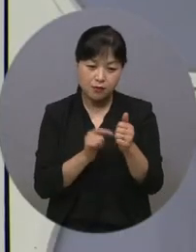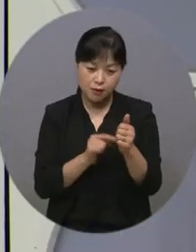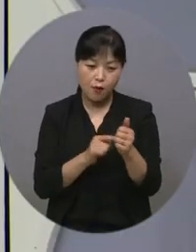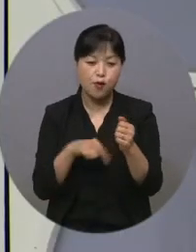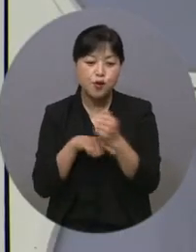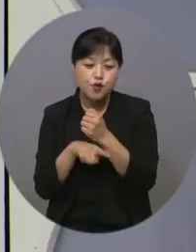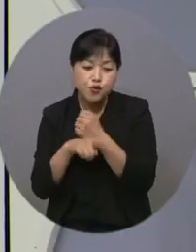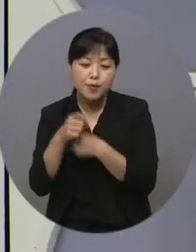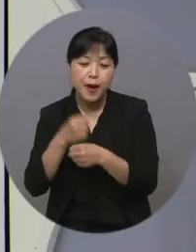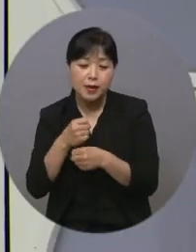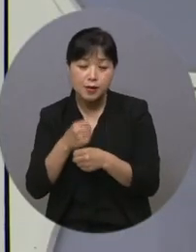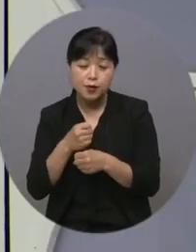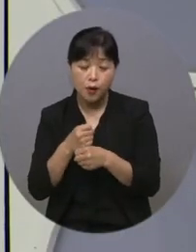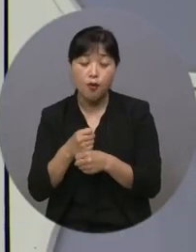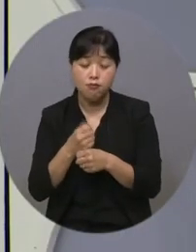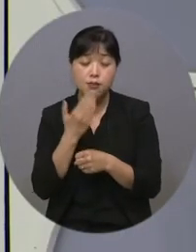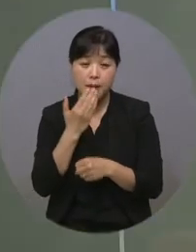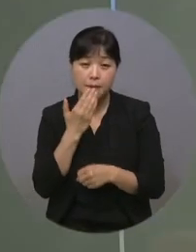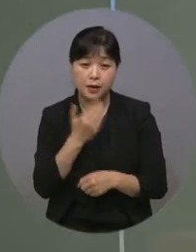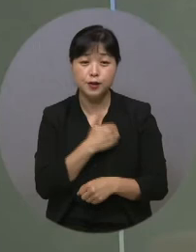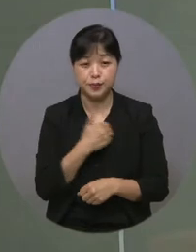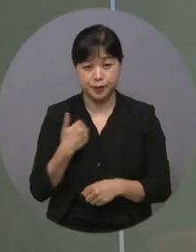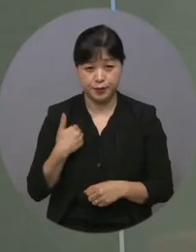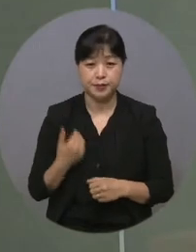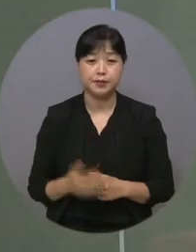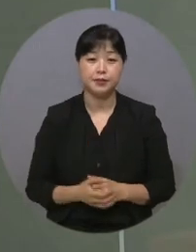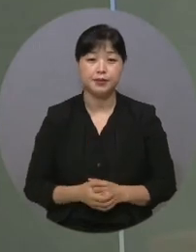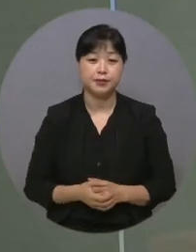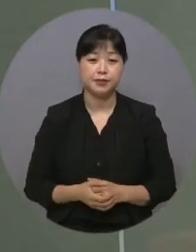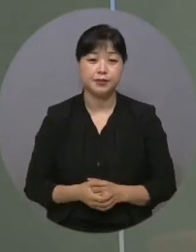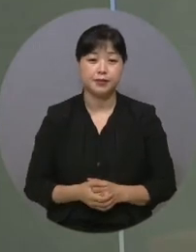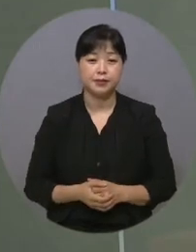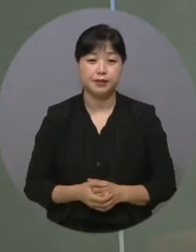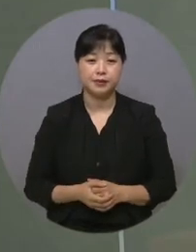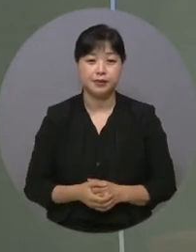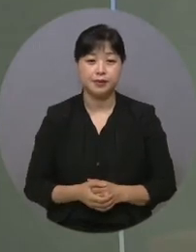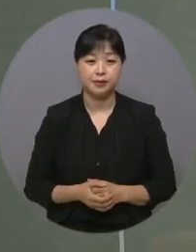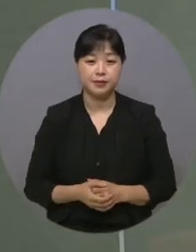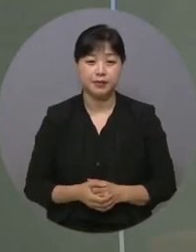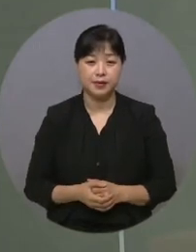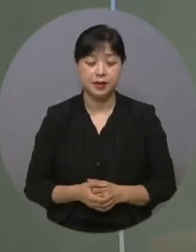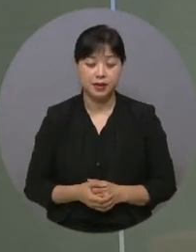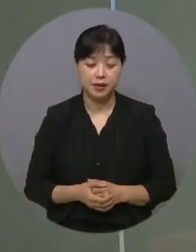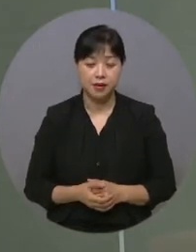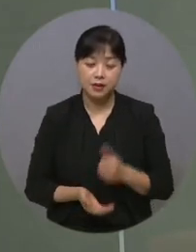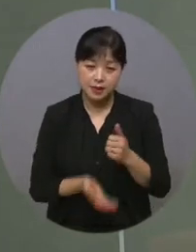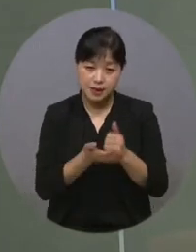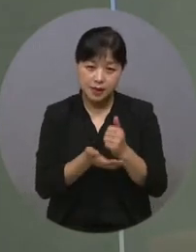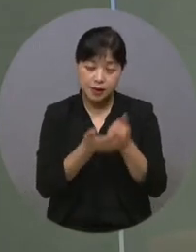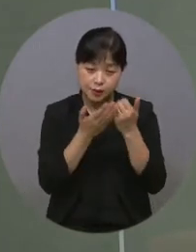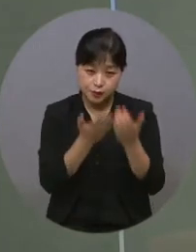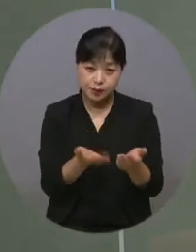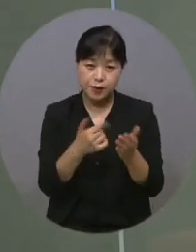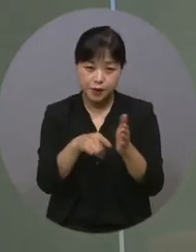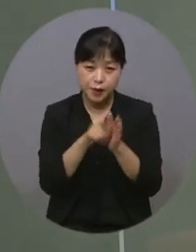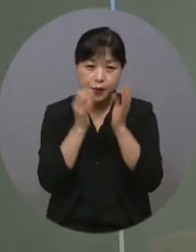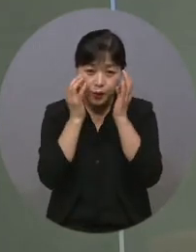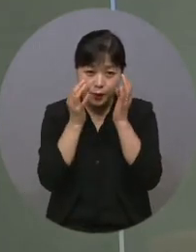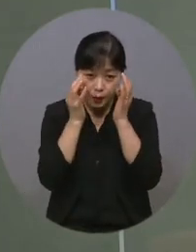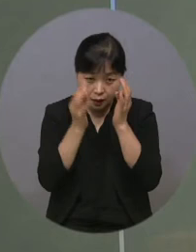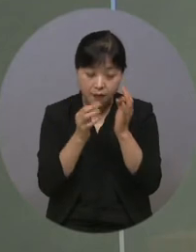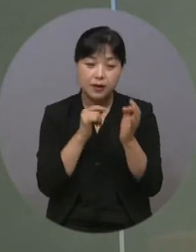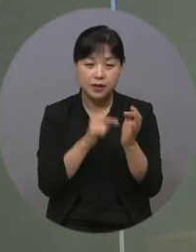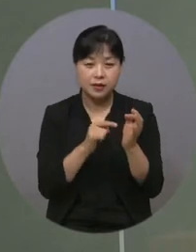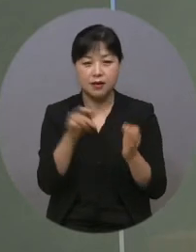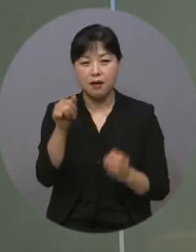뭐 만들라는 뜻이죠. 그런 거 아니겠어요? 예. 그래서 그런 점을 좀 유념해 주십사 하는 것을 허 박사께서